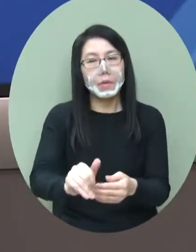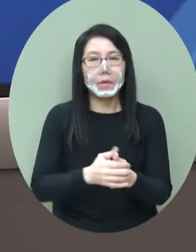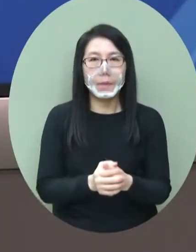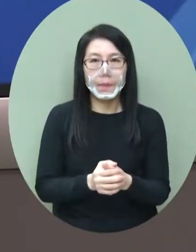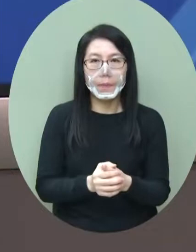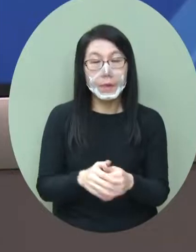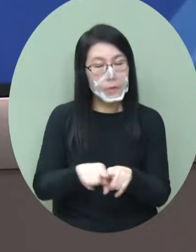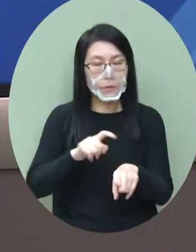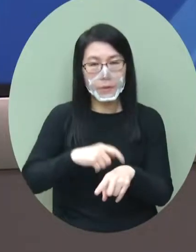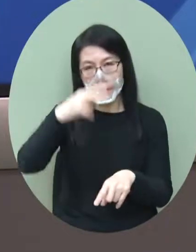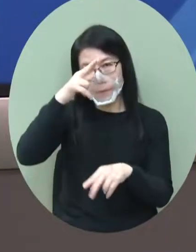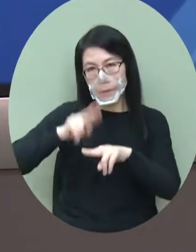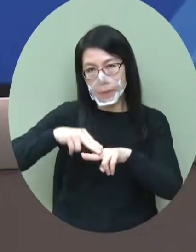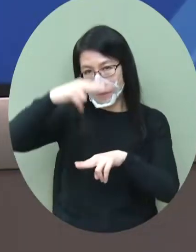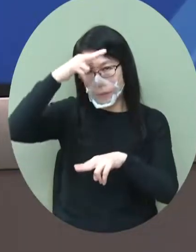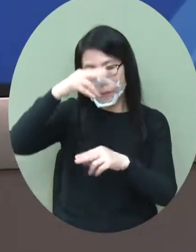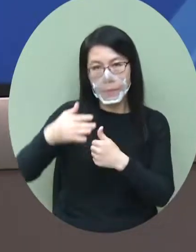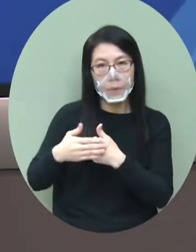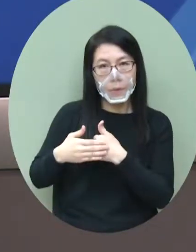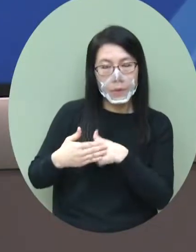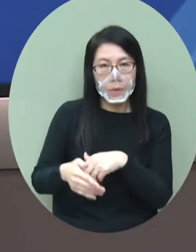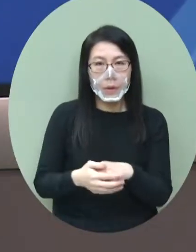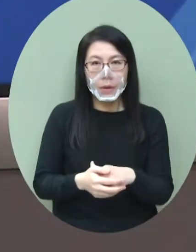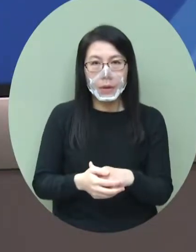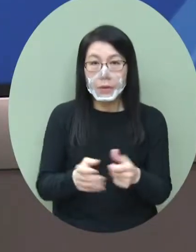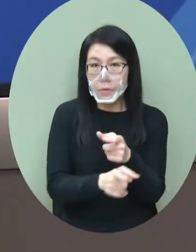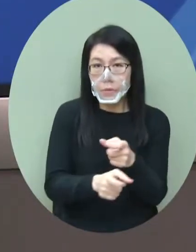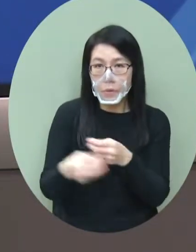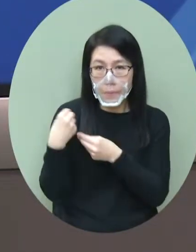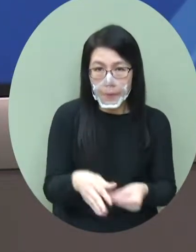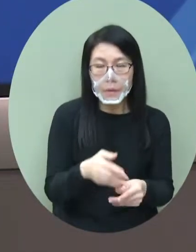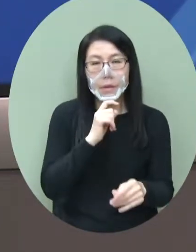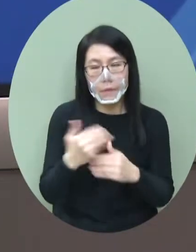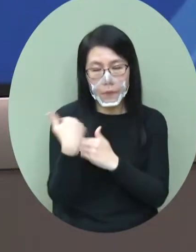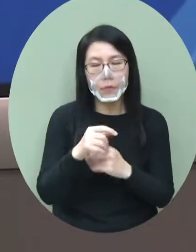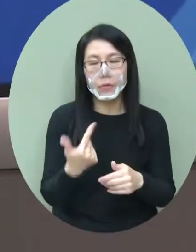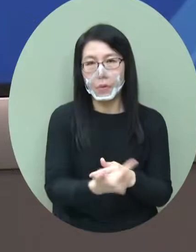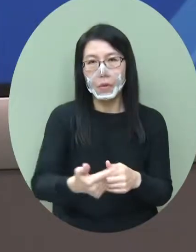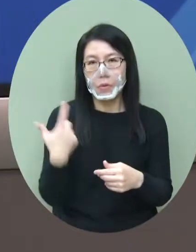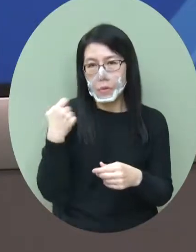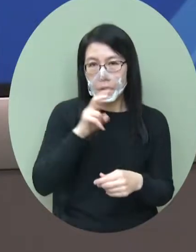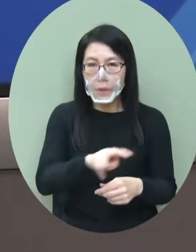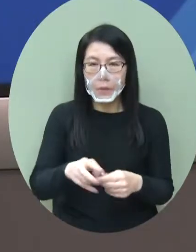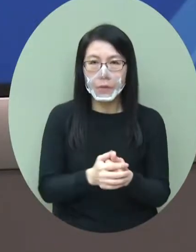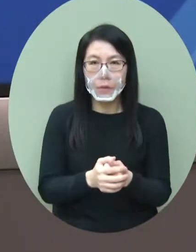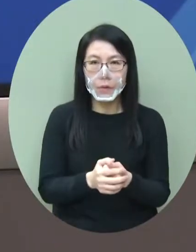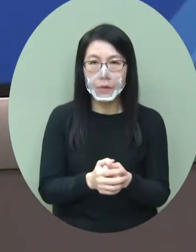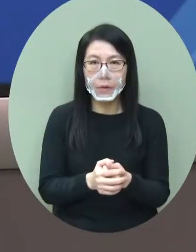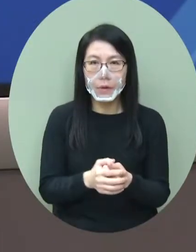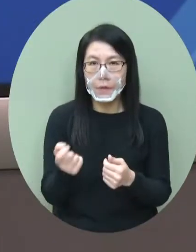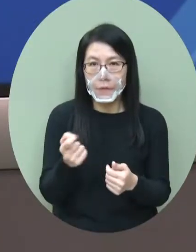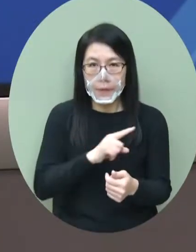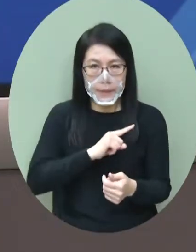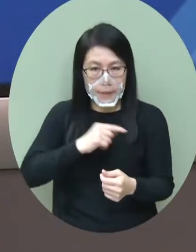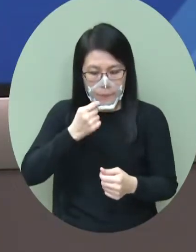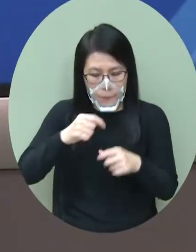包。同时中央也帮助我们，市场方面的